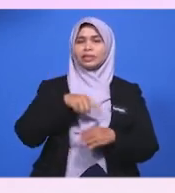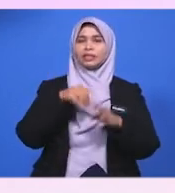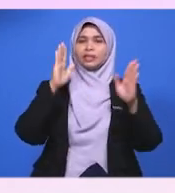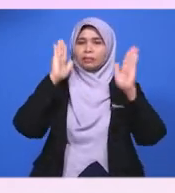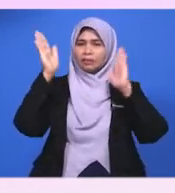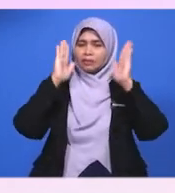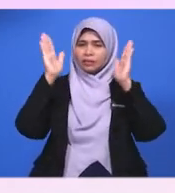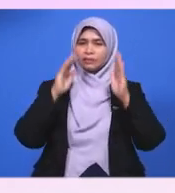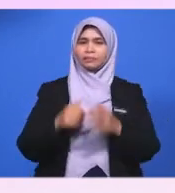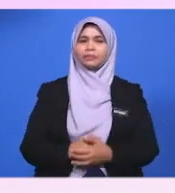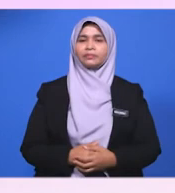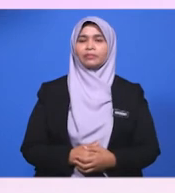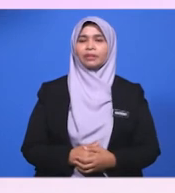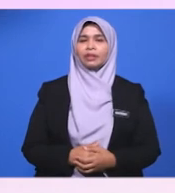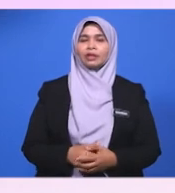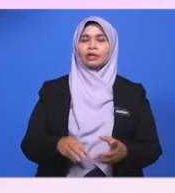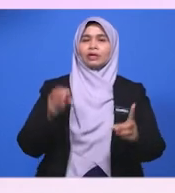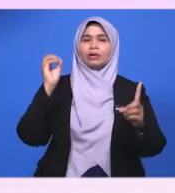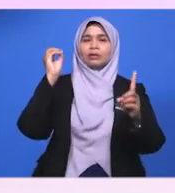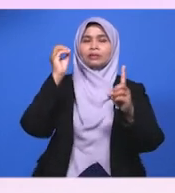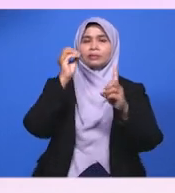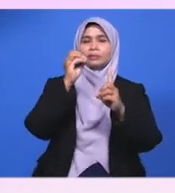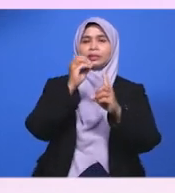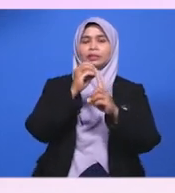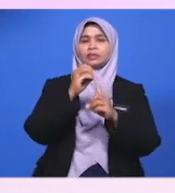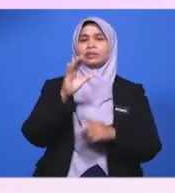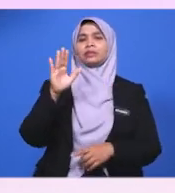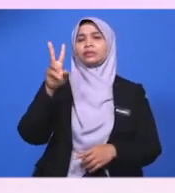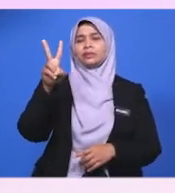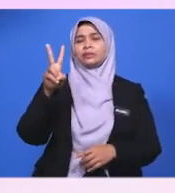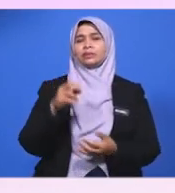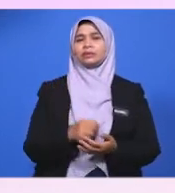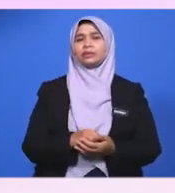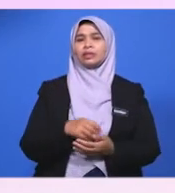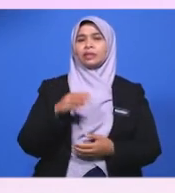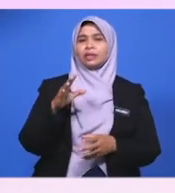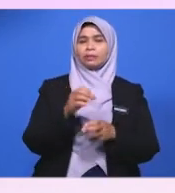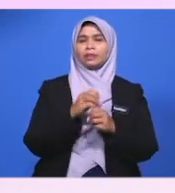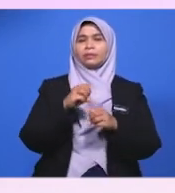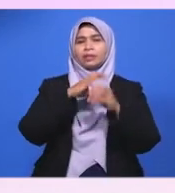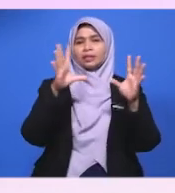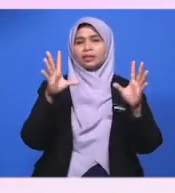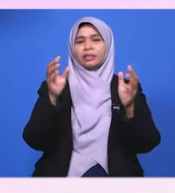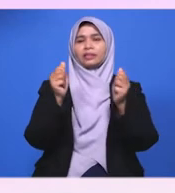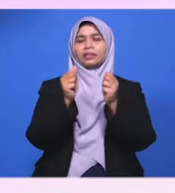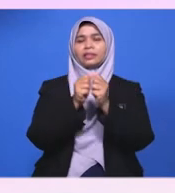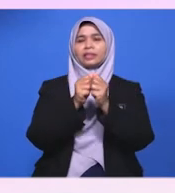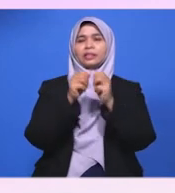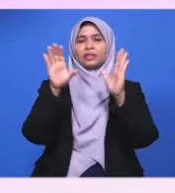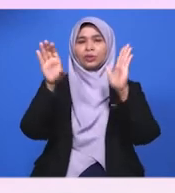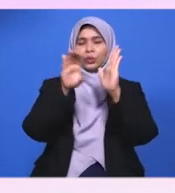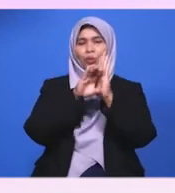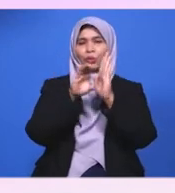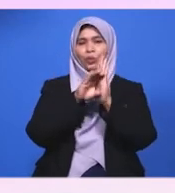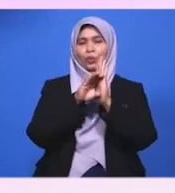di Malaysia. Objektif yang kedua, murid dapat menjelaskan